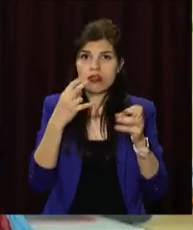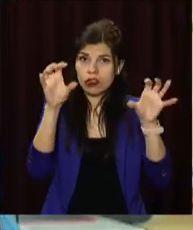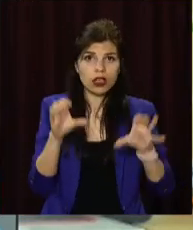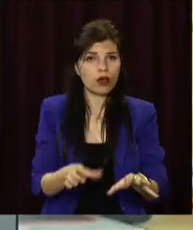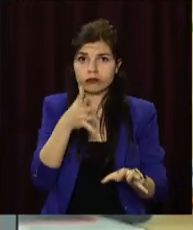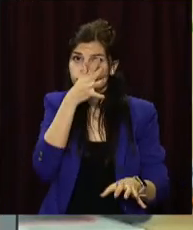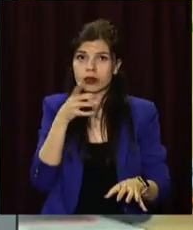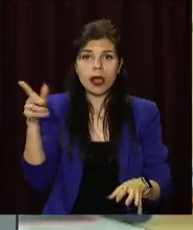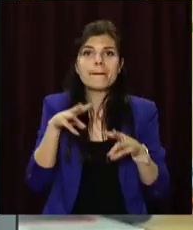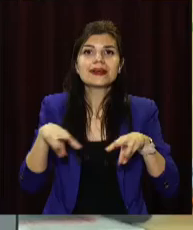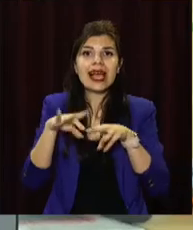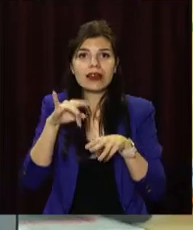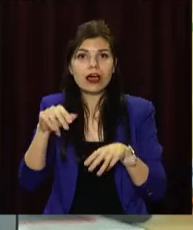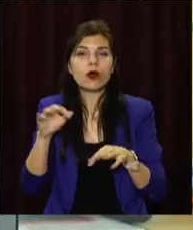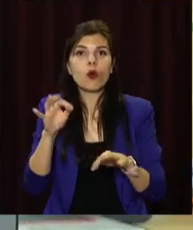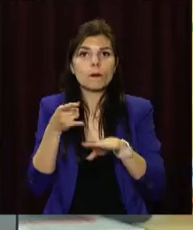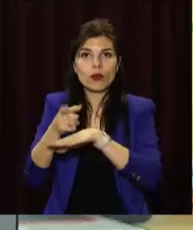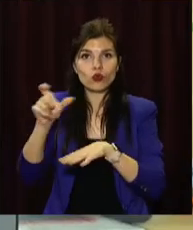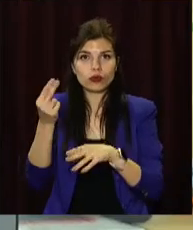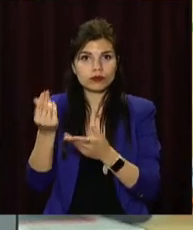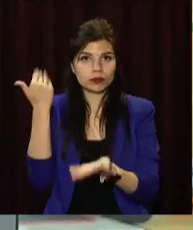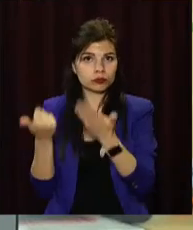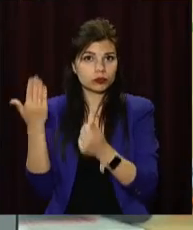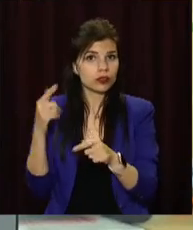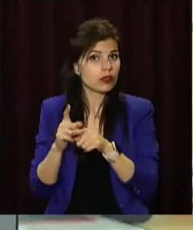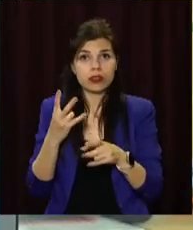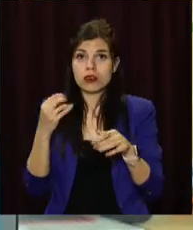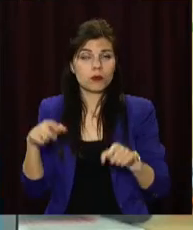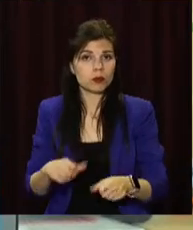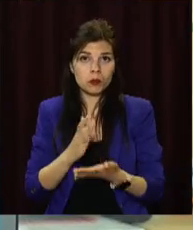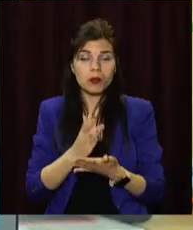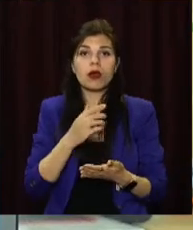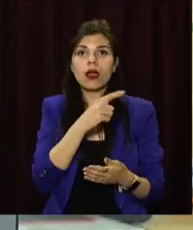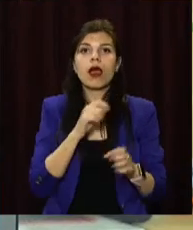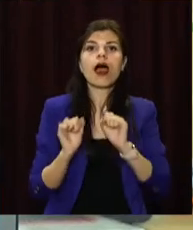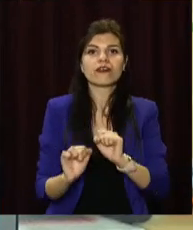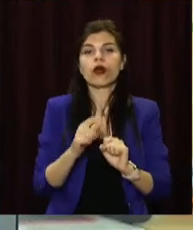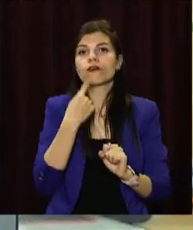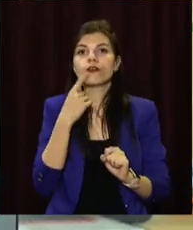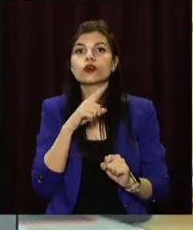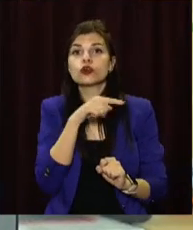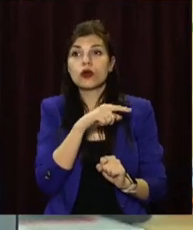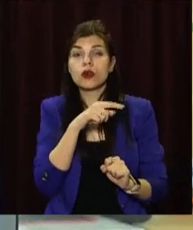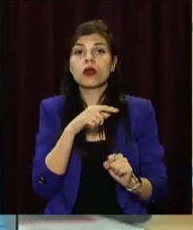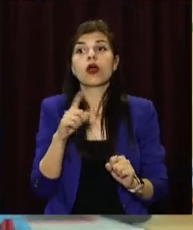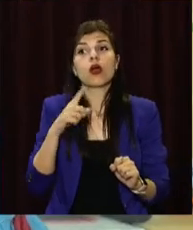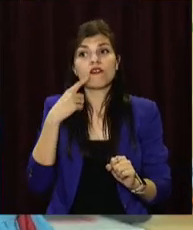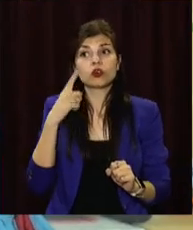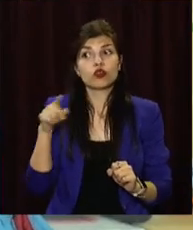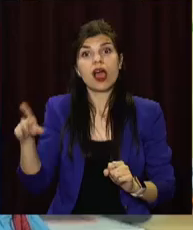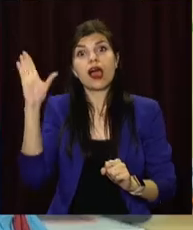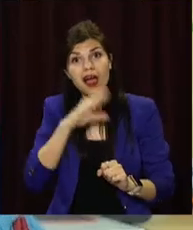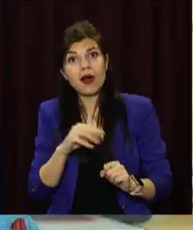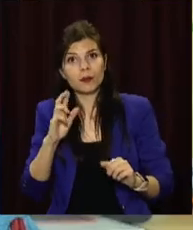постанови Дніпровської міськради про тарифи на паркування. За словами адвоката позивачів, влада мала можливість подати апеляцію, втім цього не